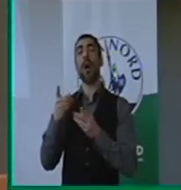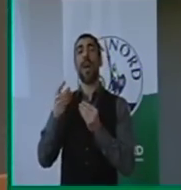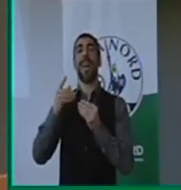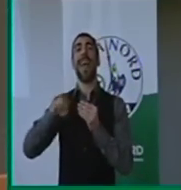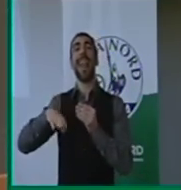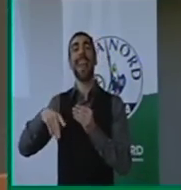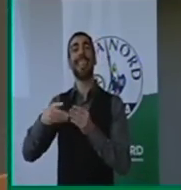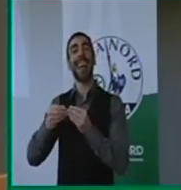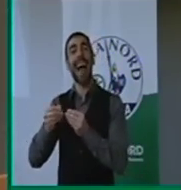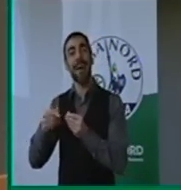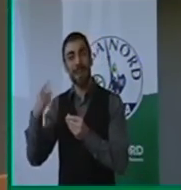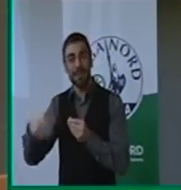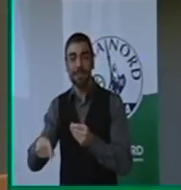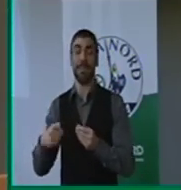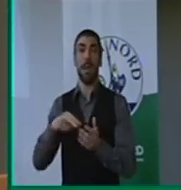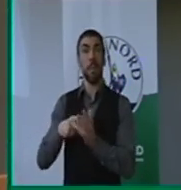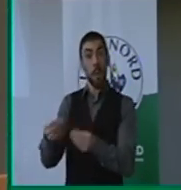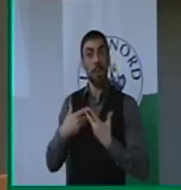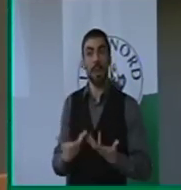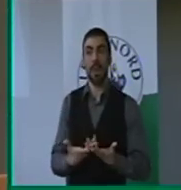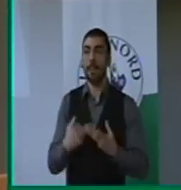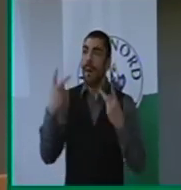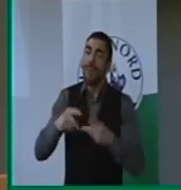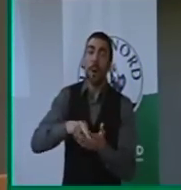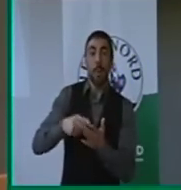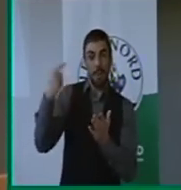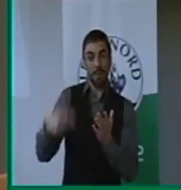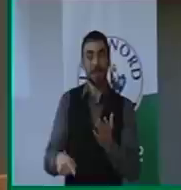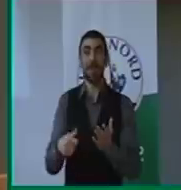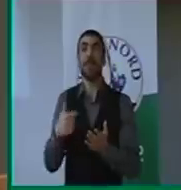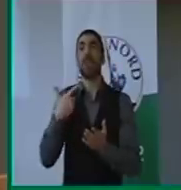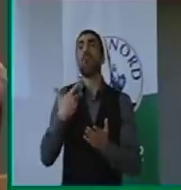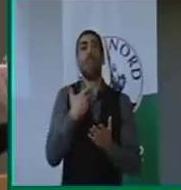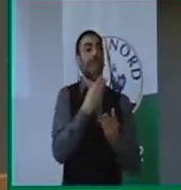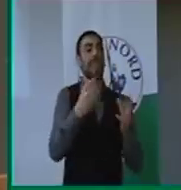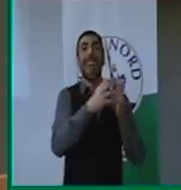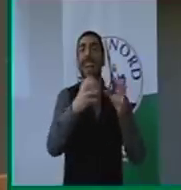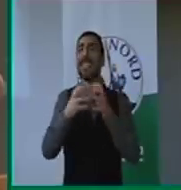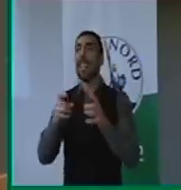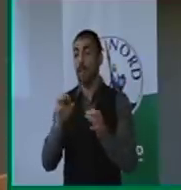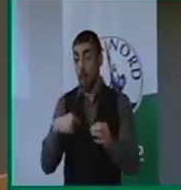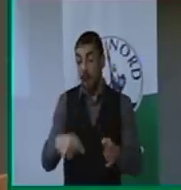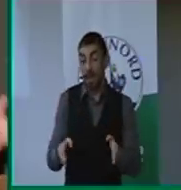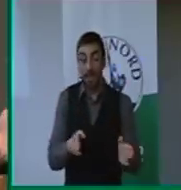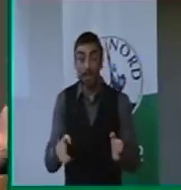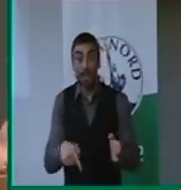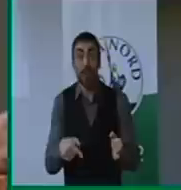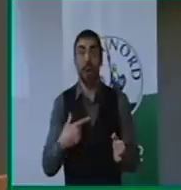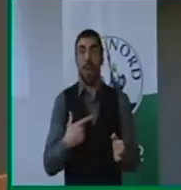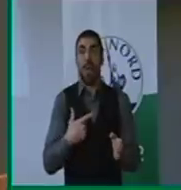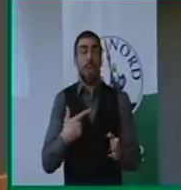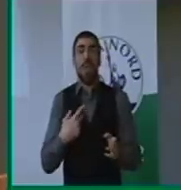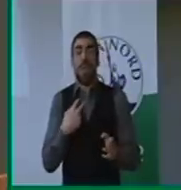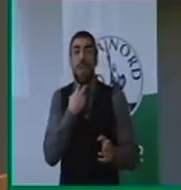è non è del settore agricolo è un vero problema Ci sono veramente aziende in difficoltà in questi giorni che corre il